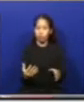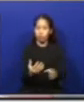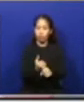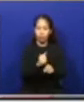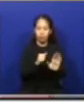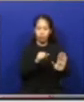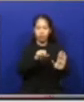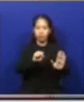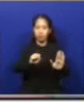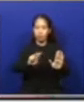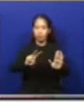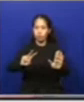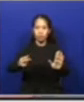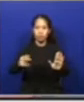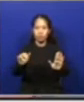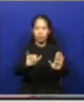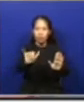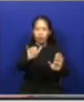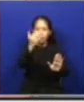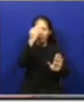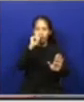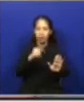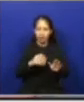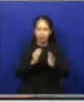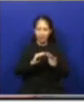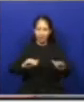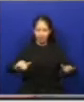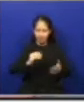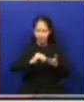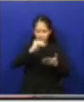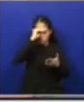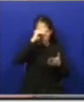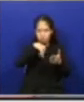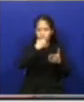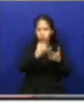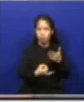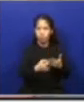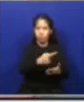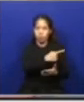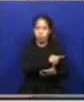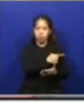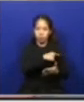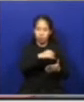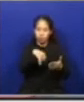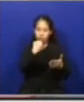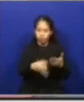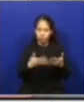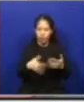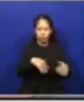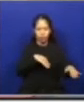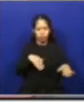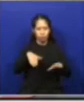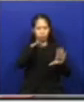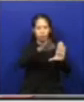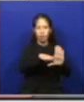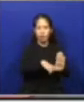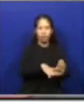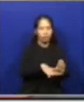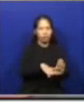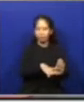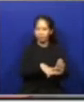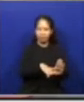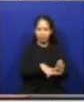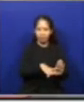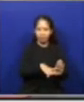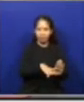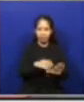520,000 คนที่จะเป็นเด็กจบใหม่เตรียมตัวกำลังเข้าสู่ตลาดแรงงานต้องบอกเลยว่าไม่มีอนาคตค่ะ